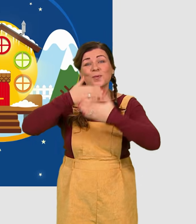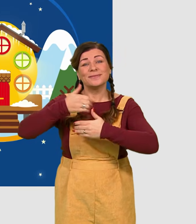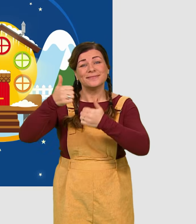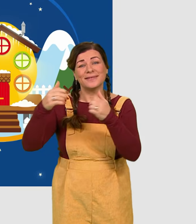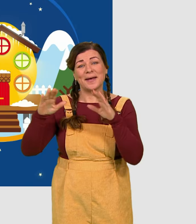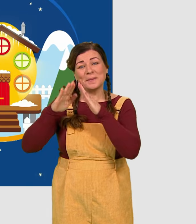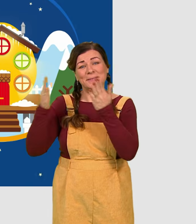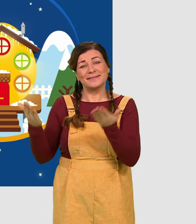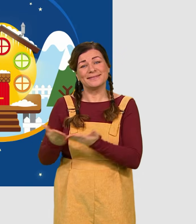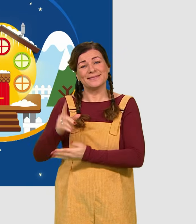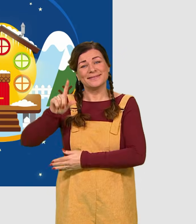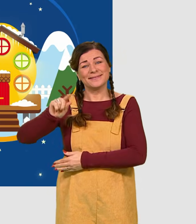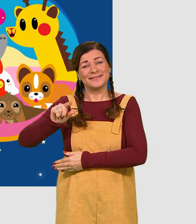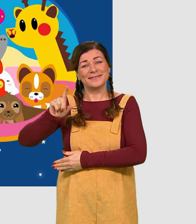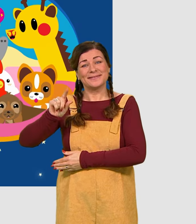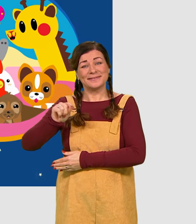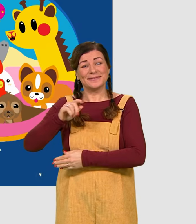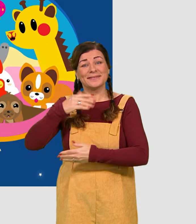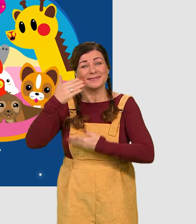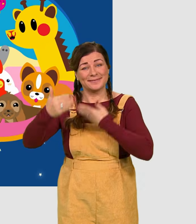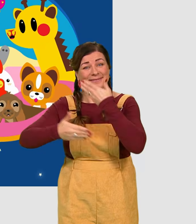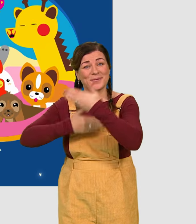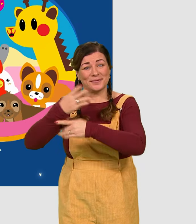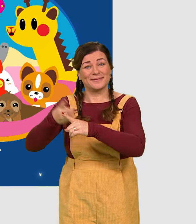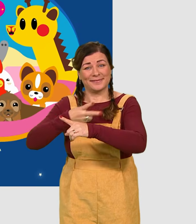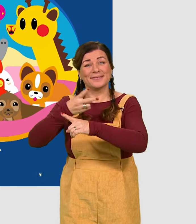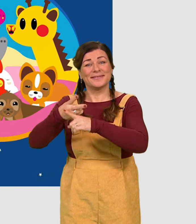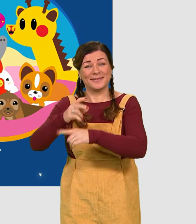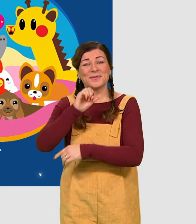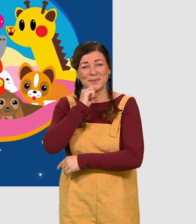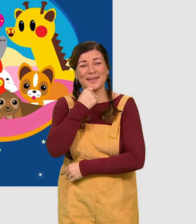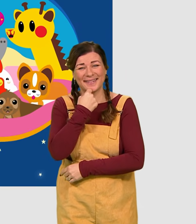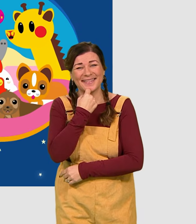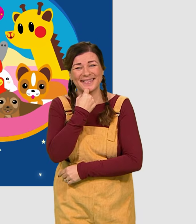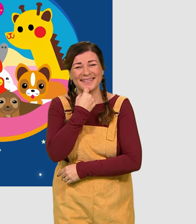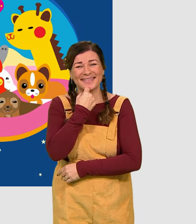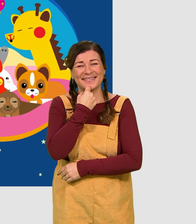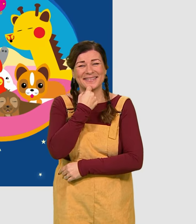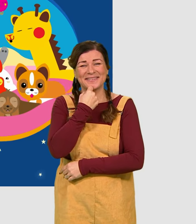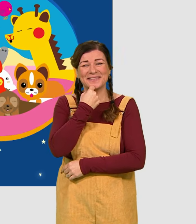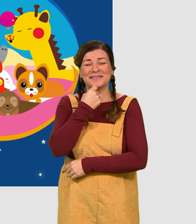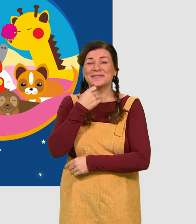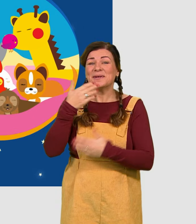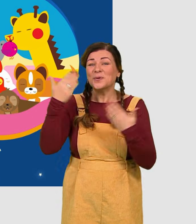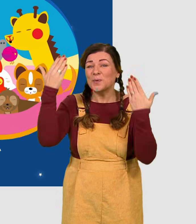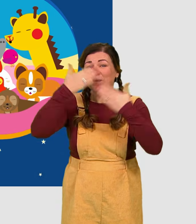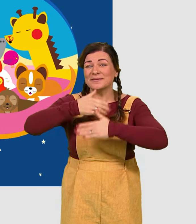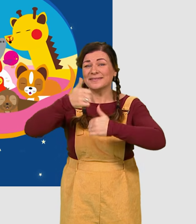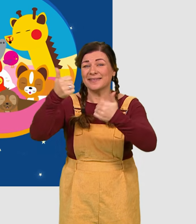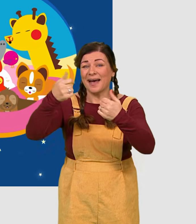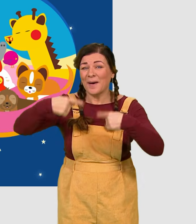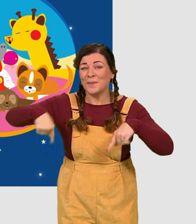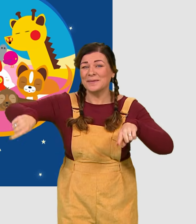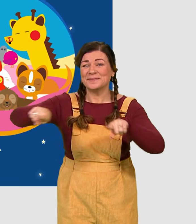Nos da o fyd cyw, bydd stori eto rhyw dro gan y criw. Ie, nos